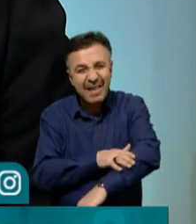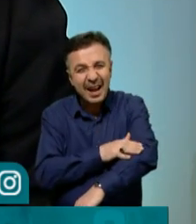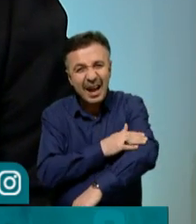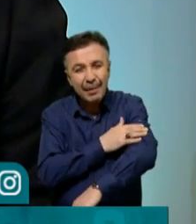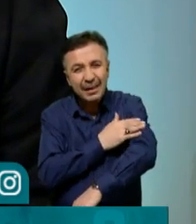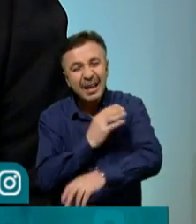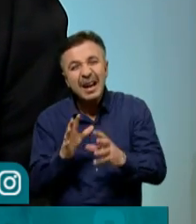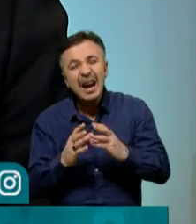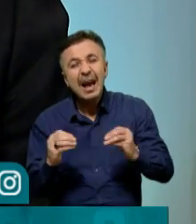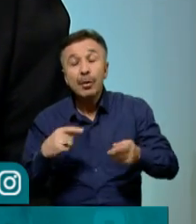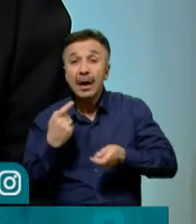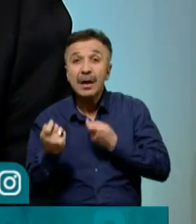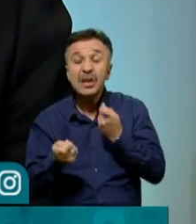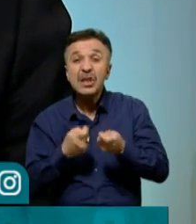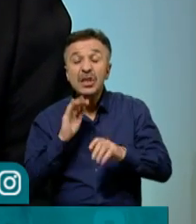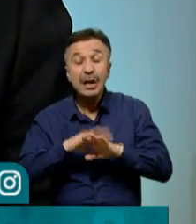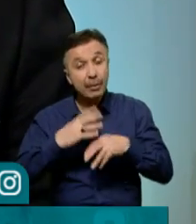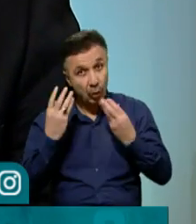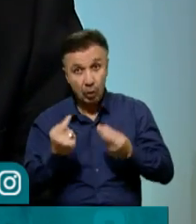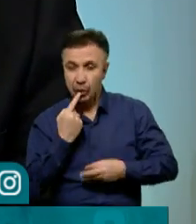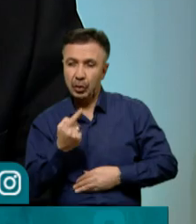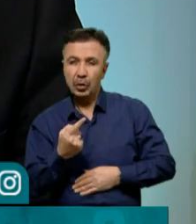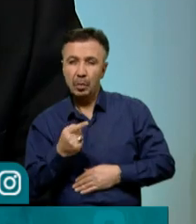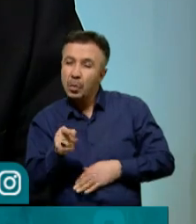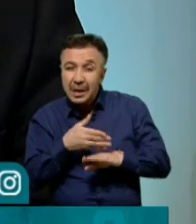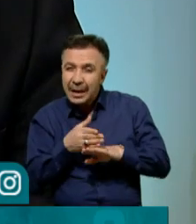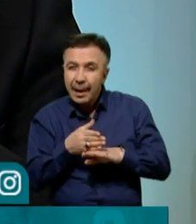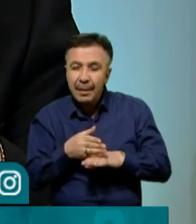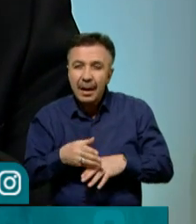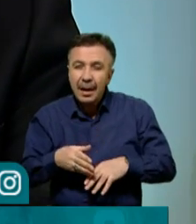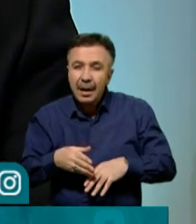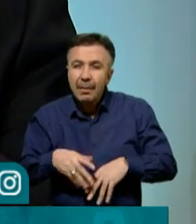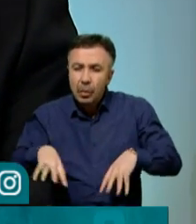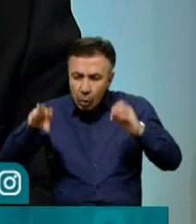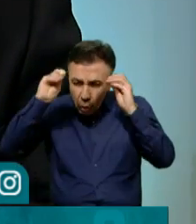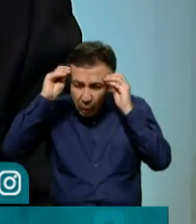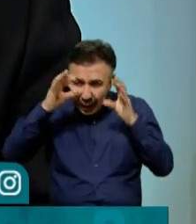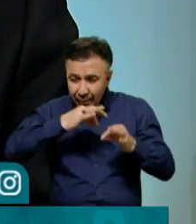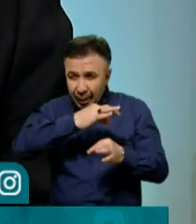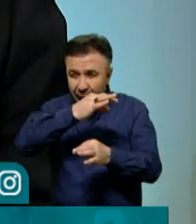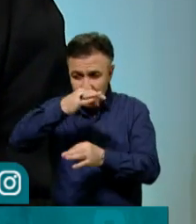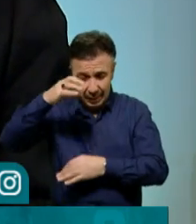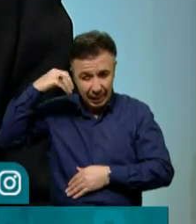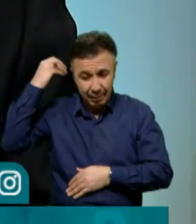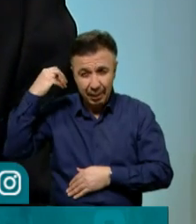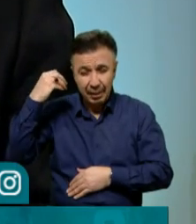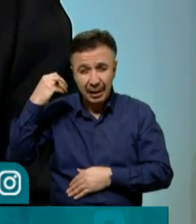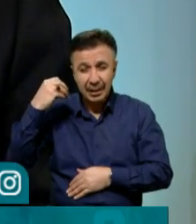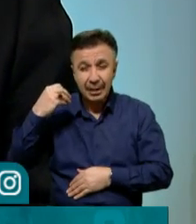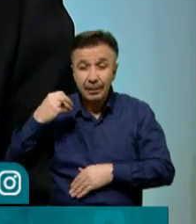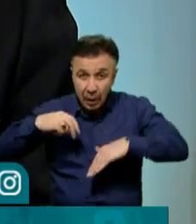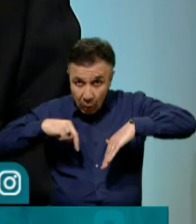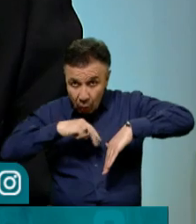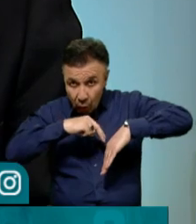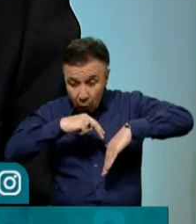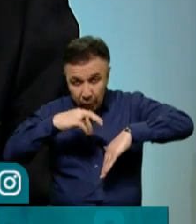yapmış olursun diyor. Bu nedenle ulema-i kiramın tamamı bu iki hadis ve başka hadislerden dolayı hutbe